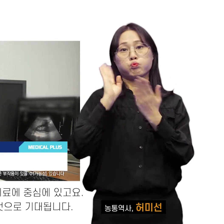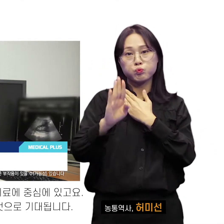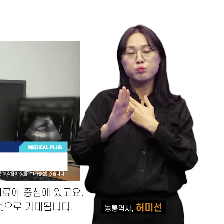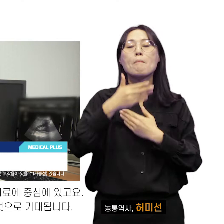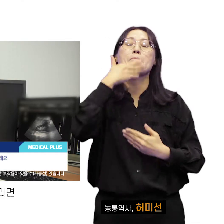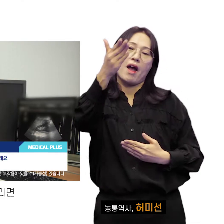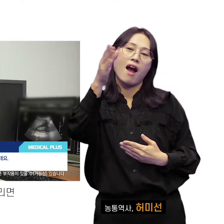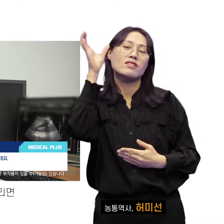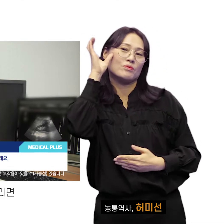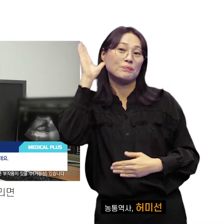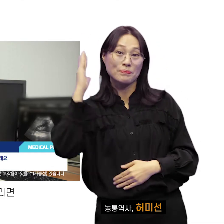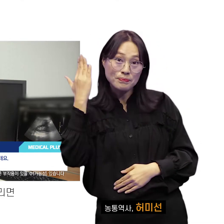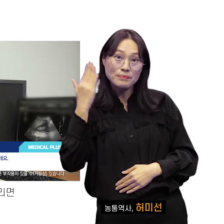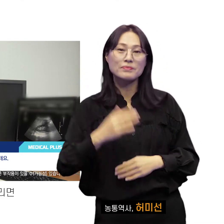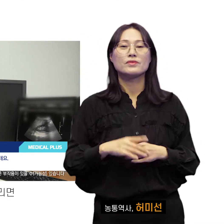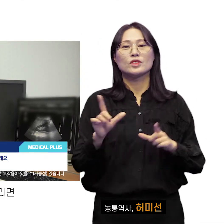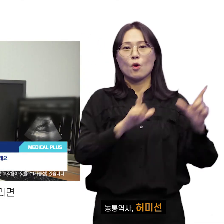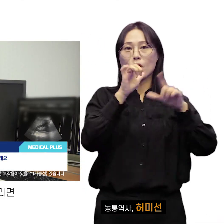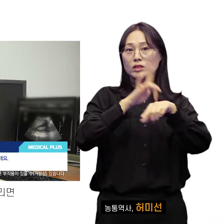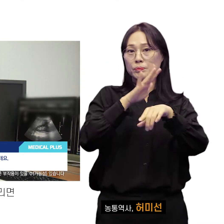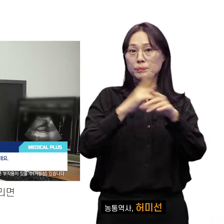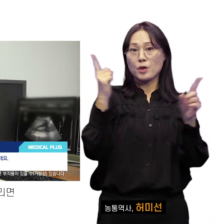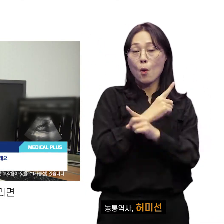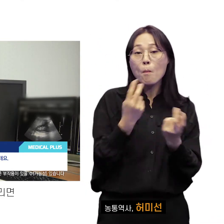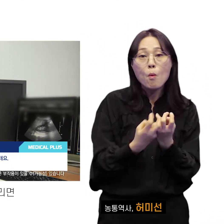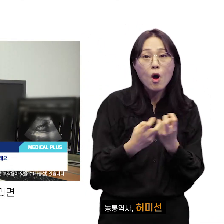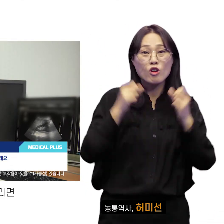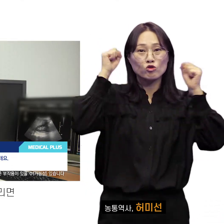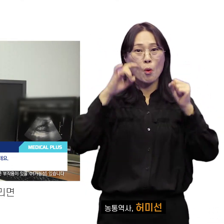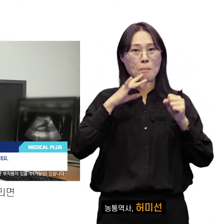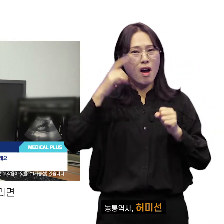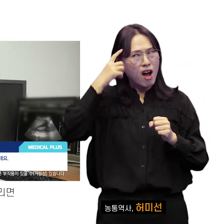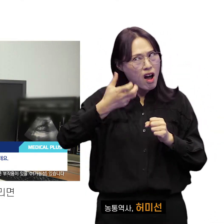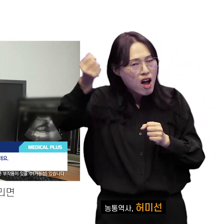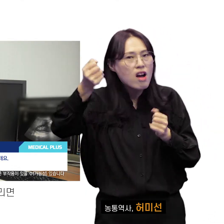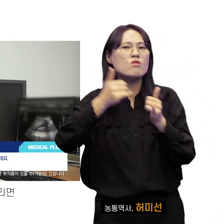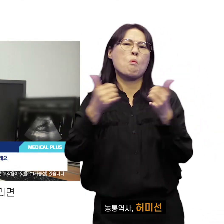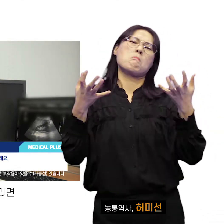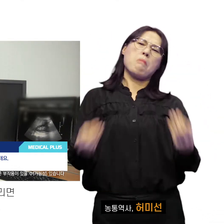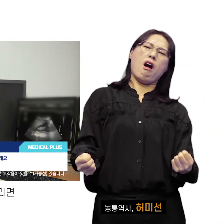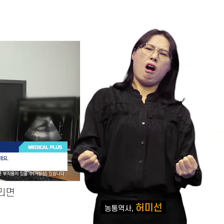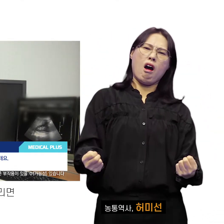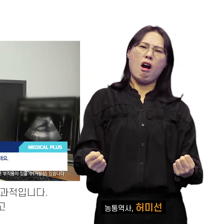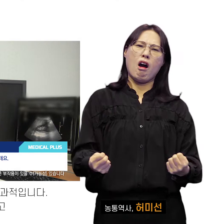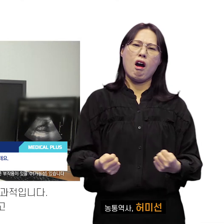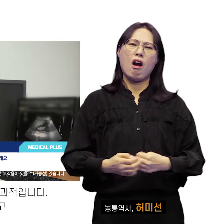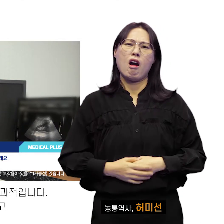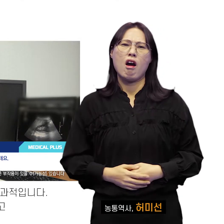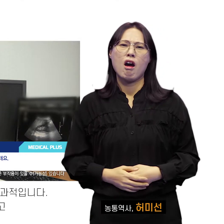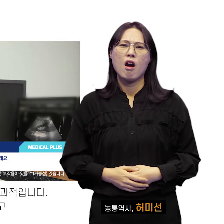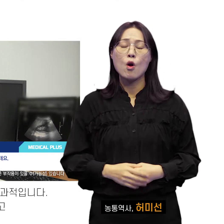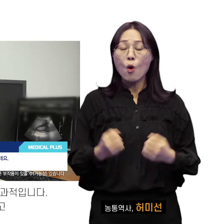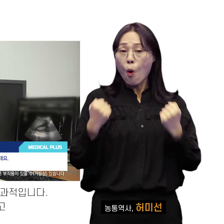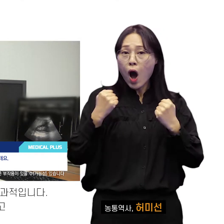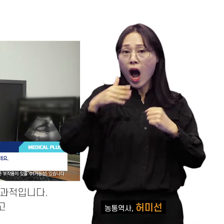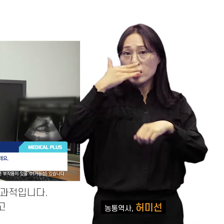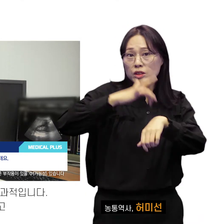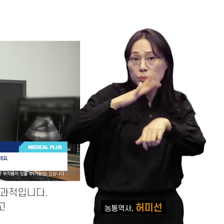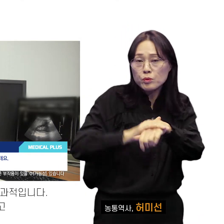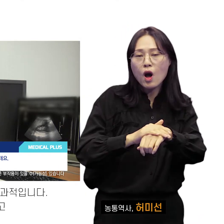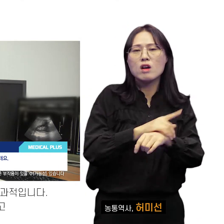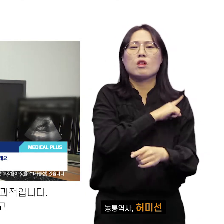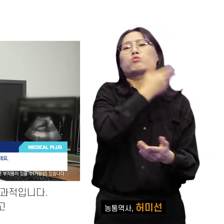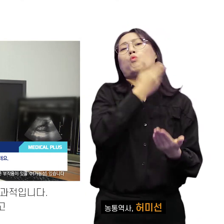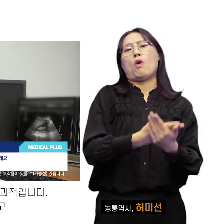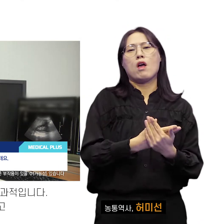기대됩니다. 진료실에서 생활습관 개선을 말씀드리면 운동만 생각하시는 경우가 많은데요. 건강한 식습관이